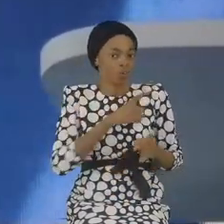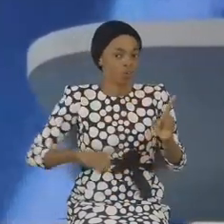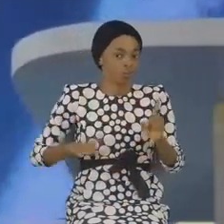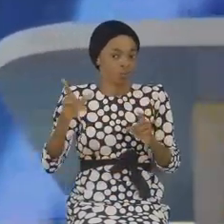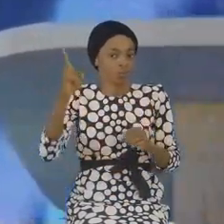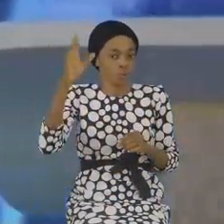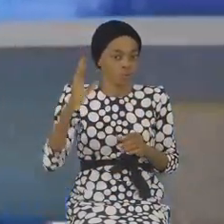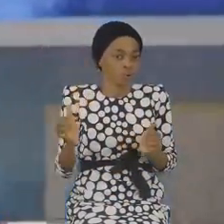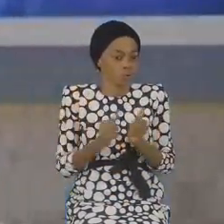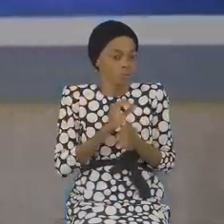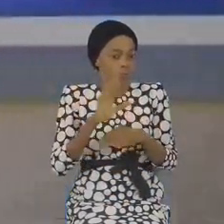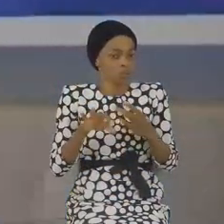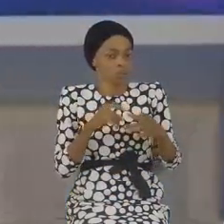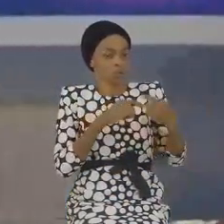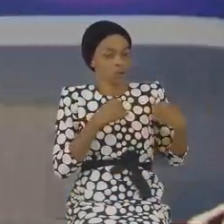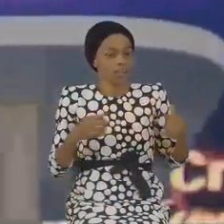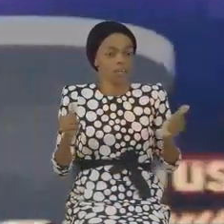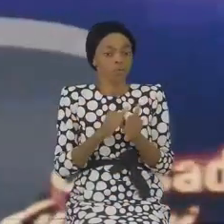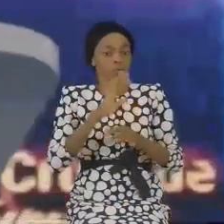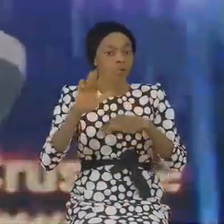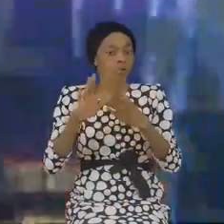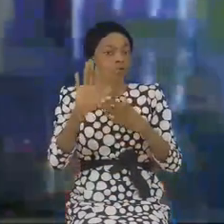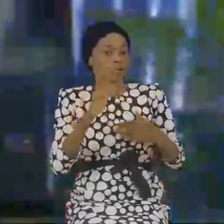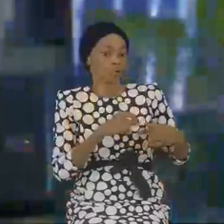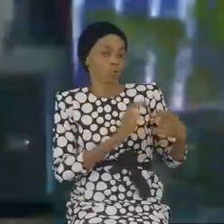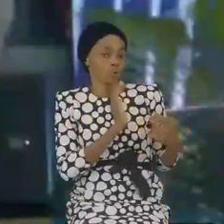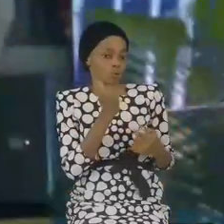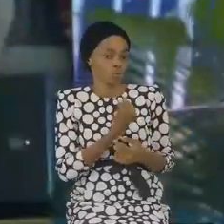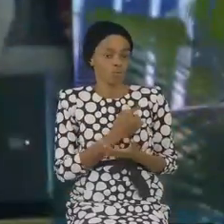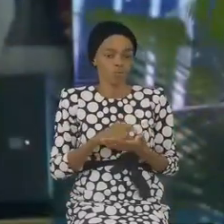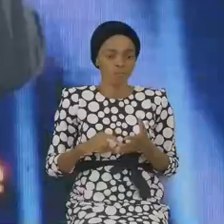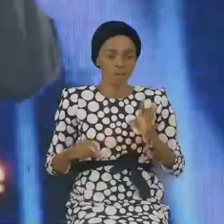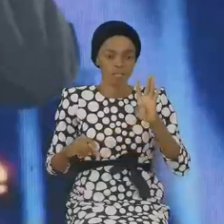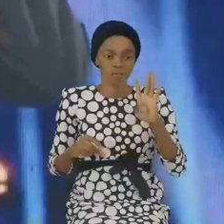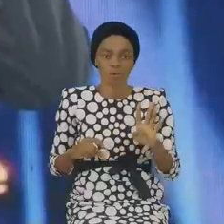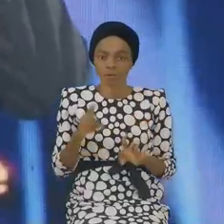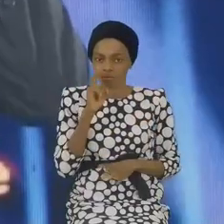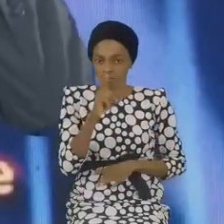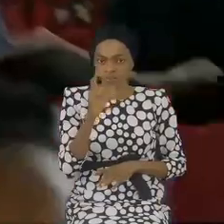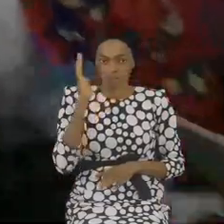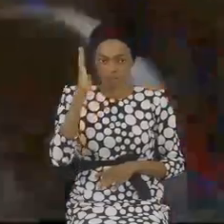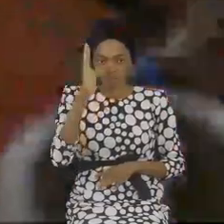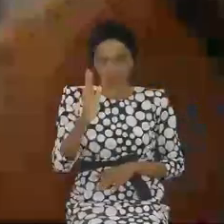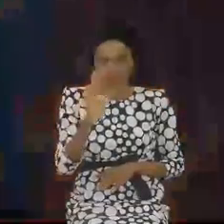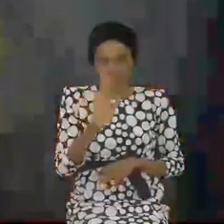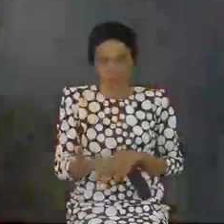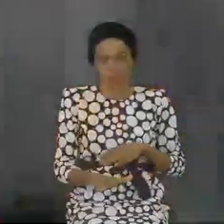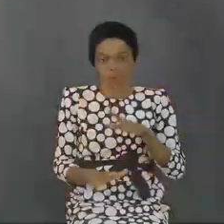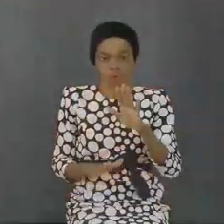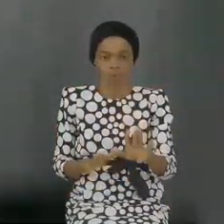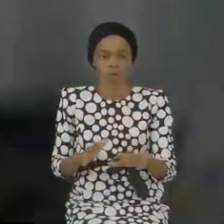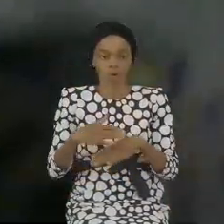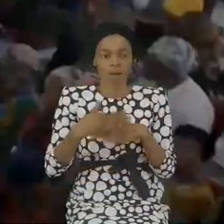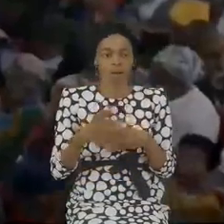pour savoir si vous aimez l'Éternel votre Dieu de tout votre cœur et de toute votre âme. Verset 4. Vous irez après